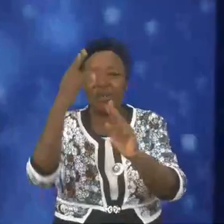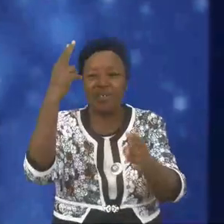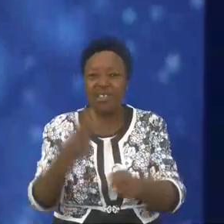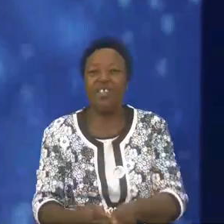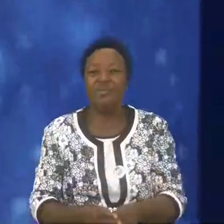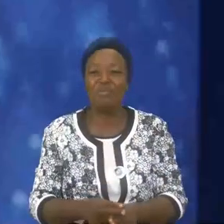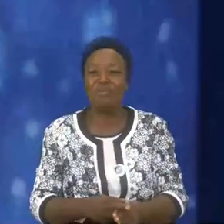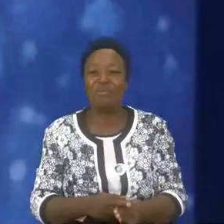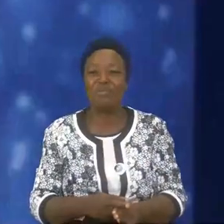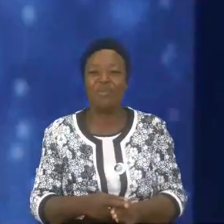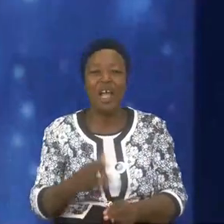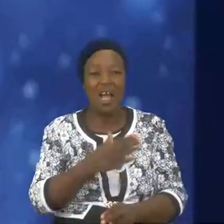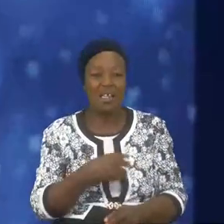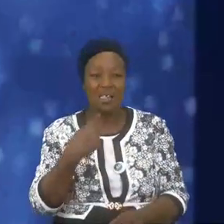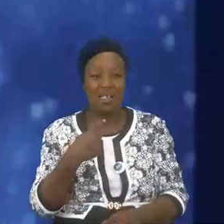de Jésus.